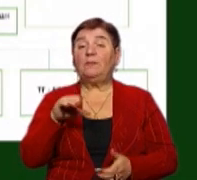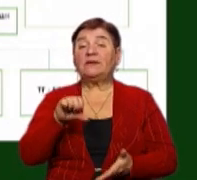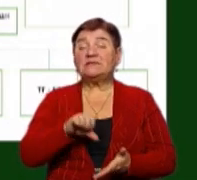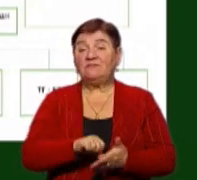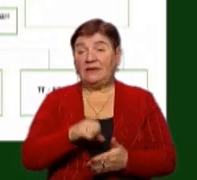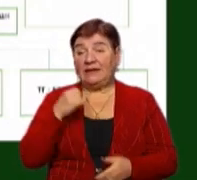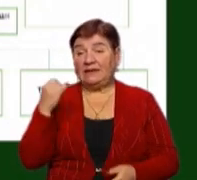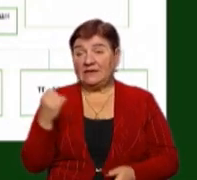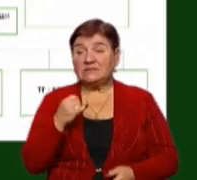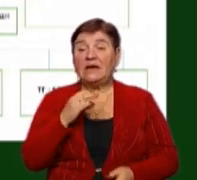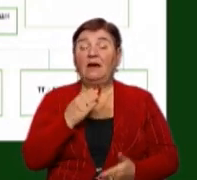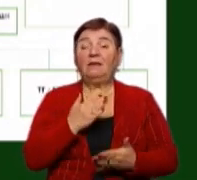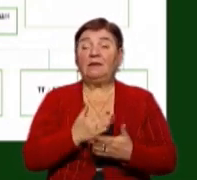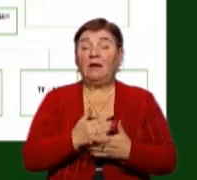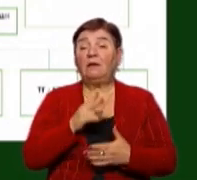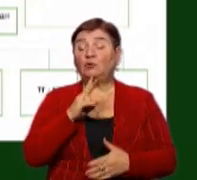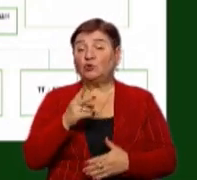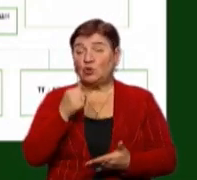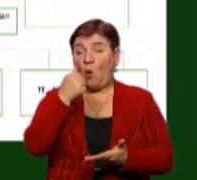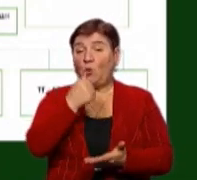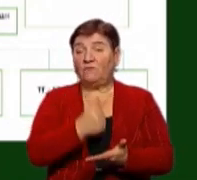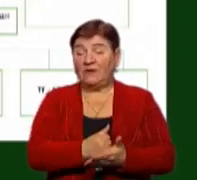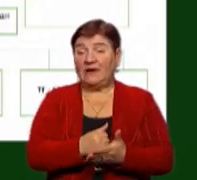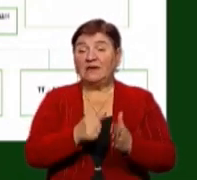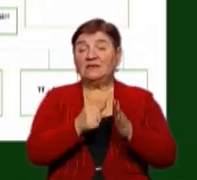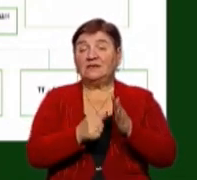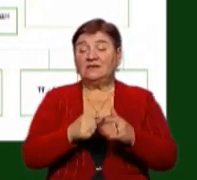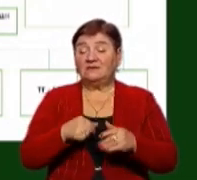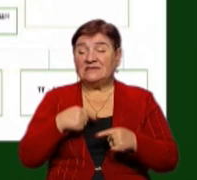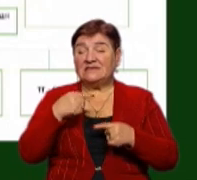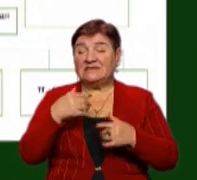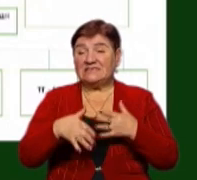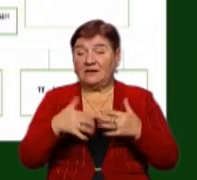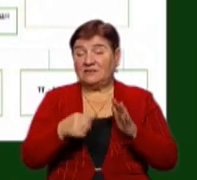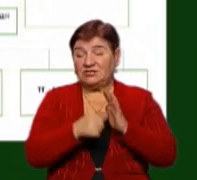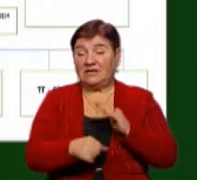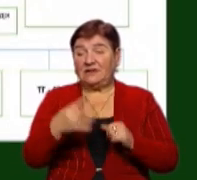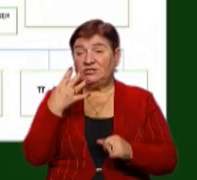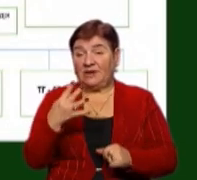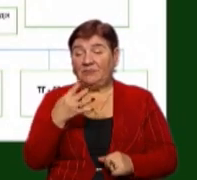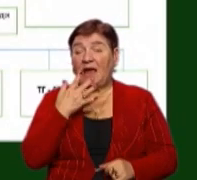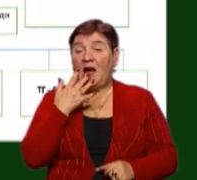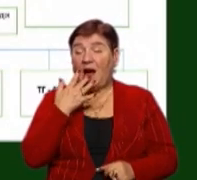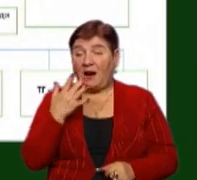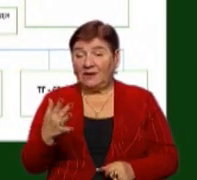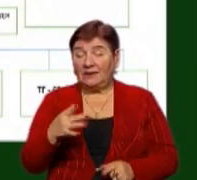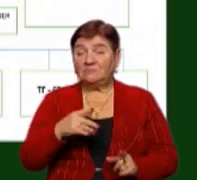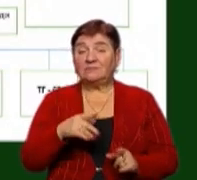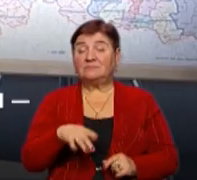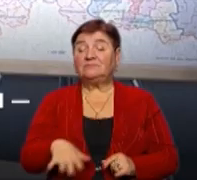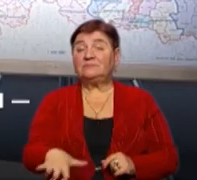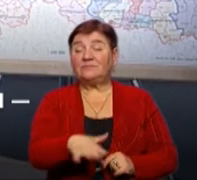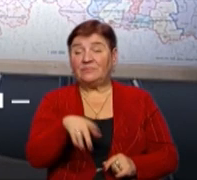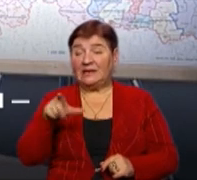представляти її інтереси? Тобто є хтось головний серед усіх 64 громад? Насправді Рада територіальних громад